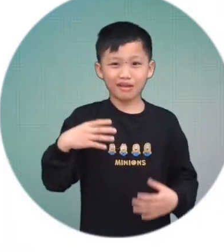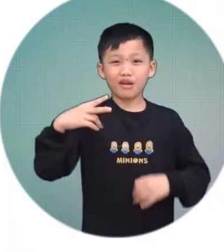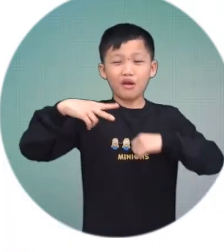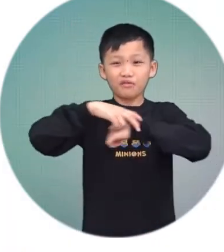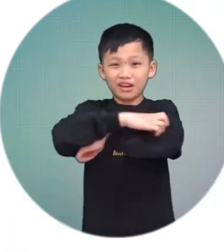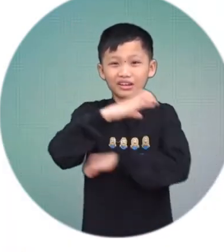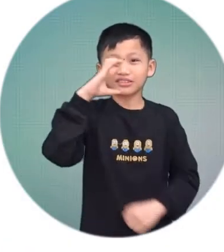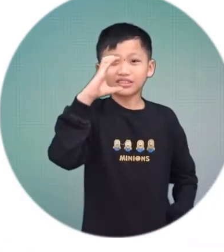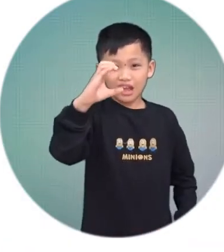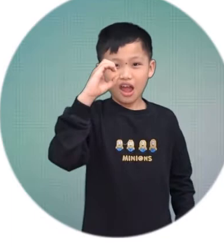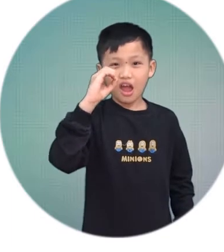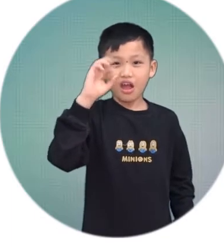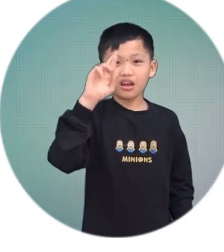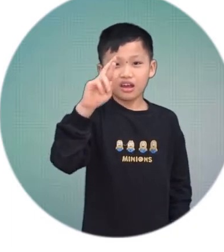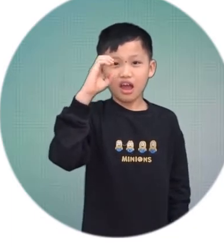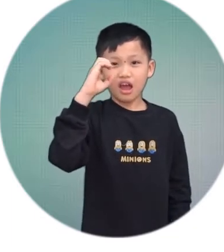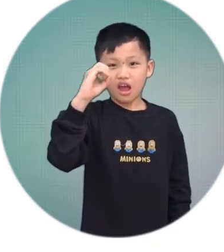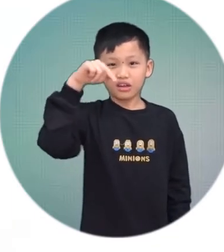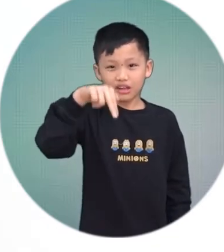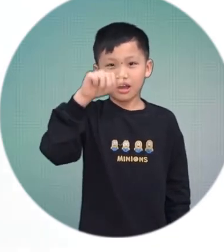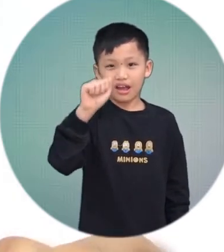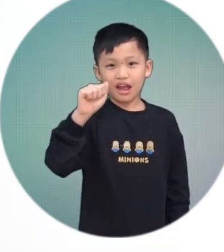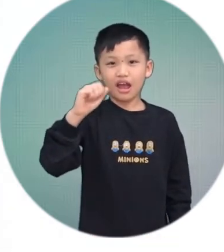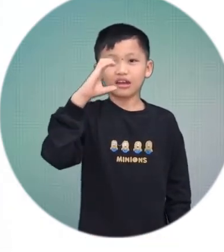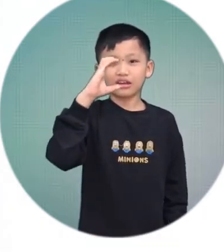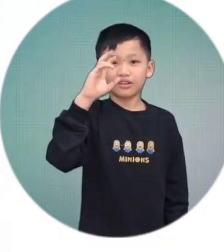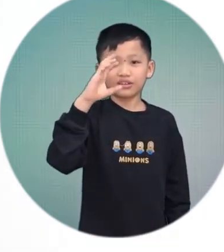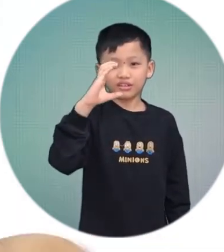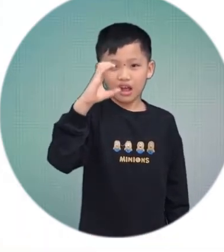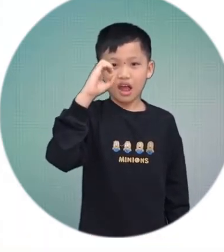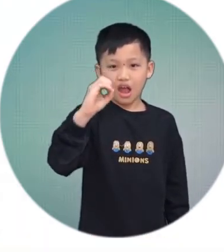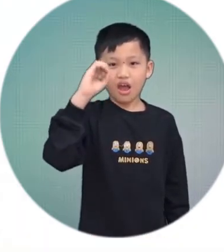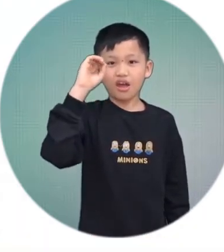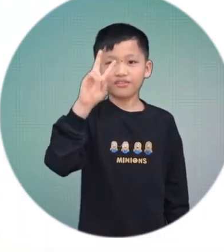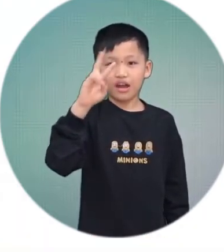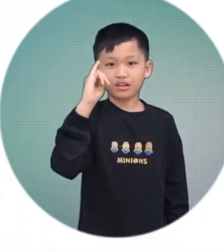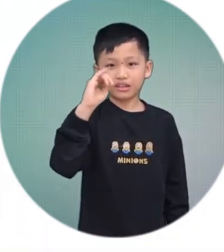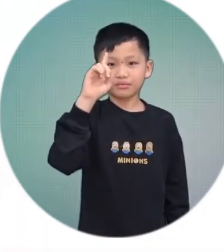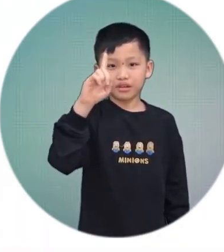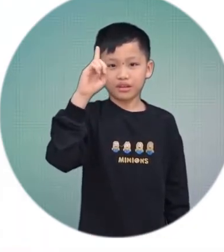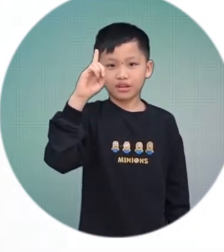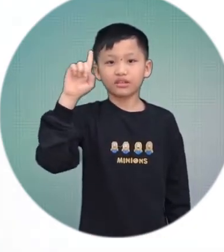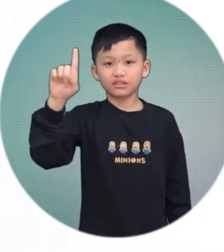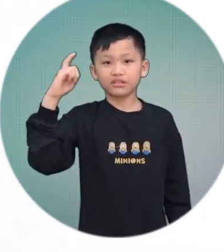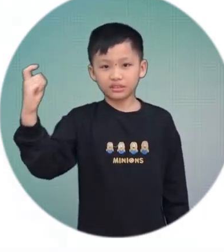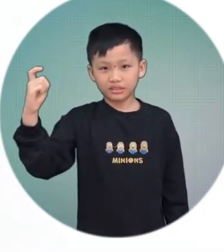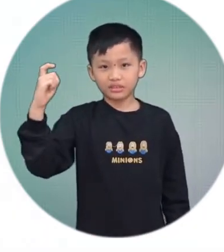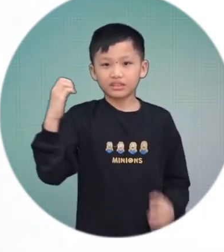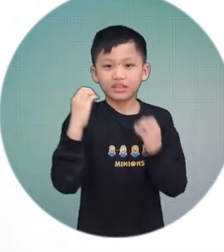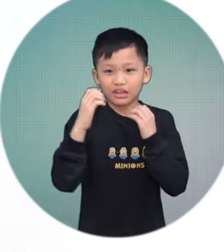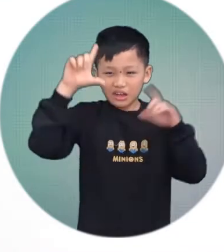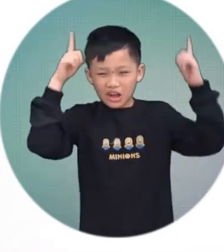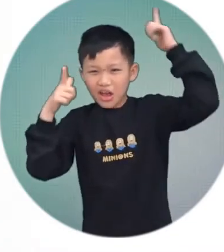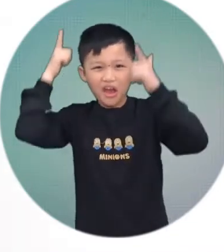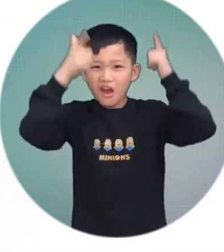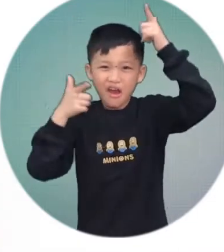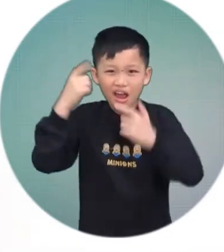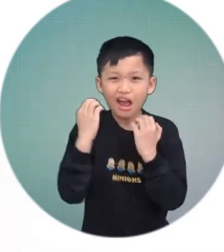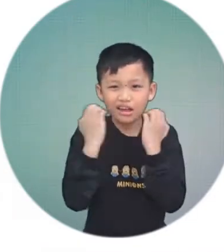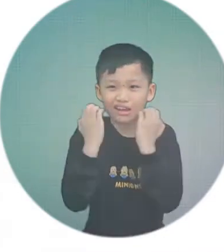Chào Linh, lâu lắm mới gặp cậu. Tớ nghe nói về con virus corona hay là COVID-19 này nhiều quá, tớ lo lắm.